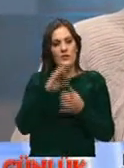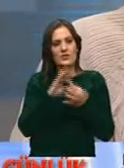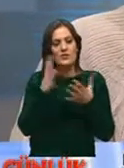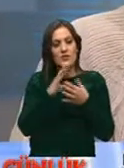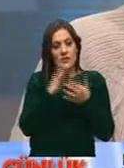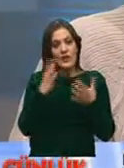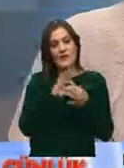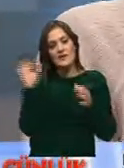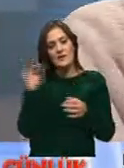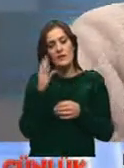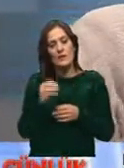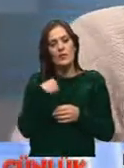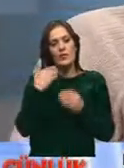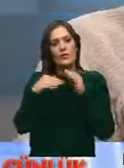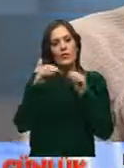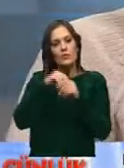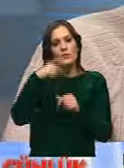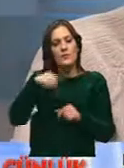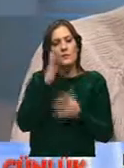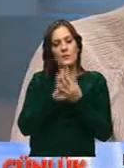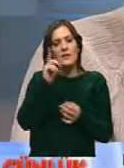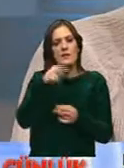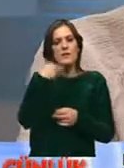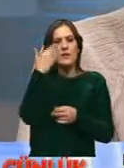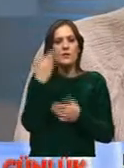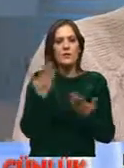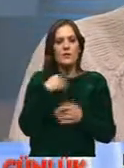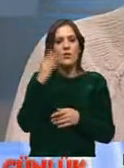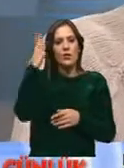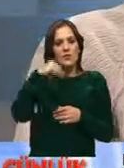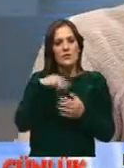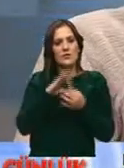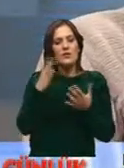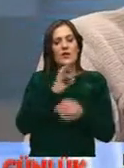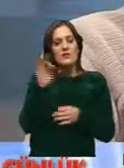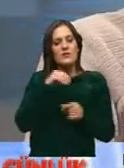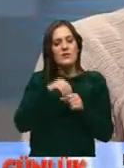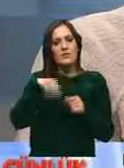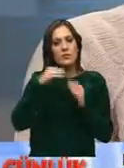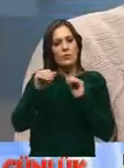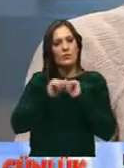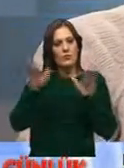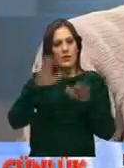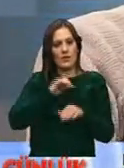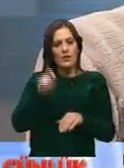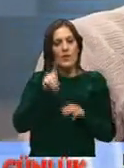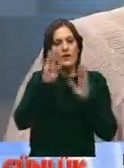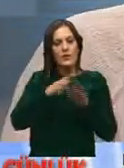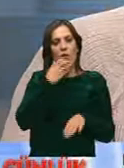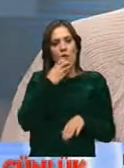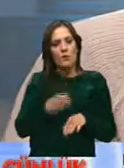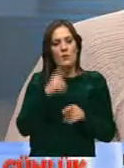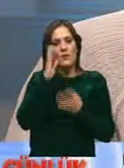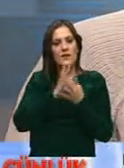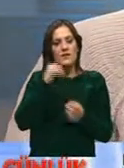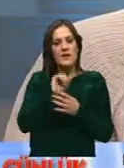Aynen maalesef. Güzel bir tanım. Ve de toplumsal, yani o bireysel bir tanım aslında öğrenilmiş çaresizlik. Ama topluma yayılıyor. Yani bir de kalıcı siz, ömür boyu bir